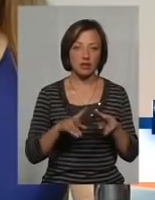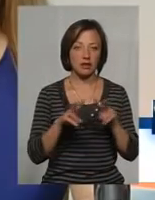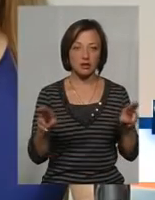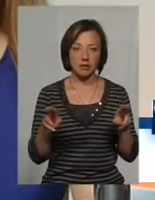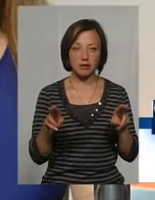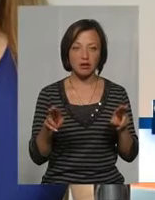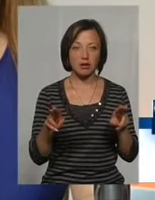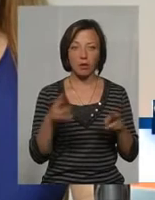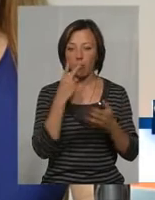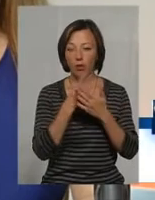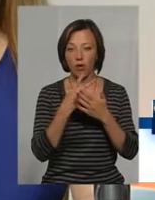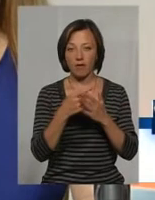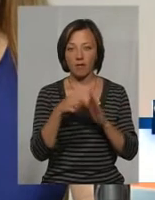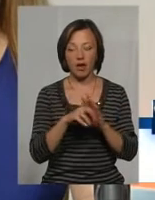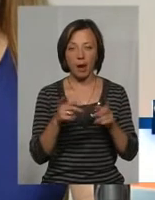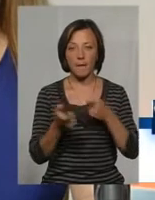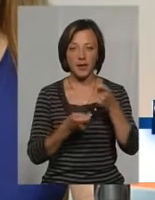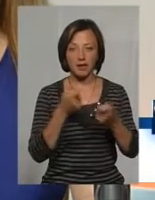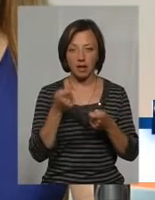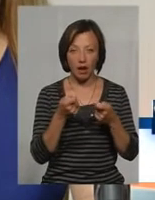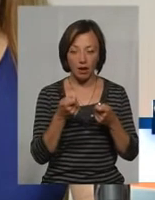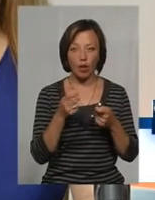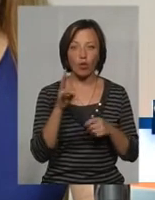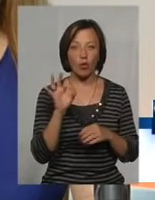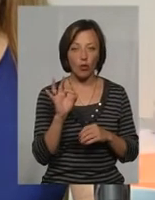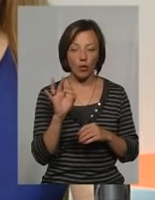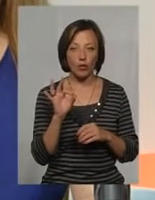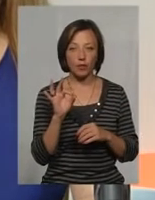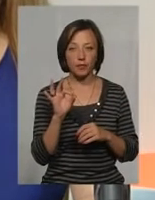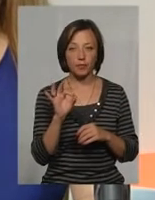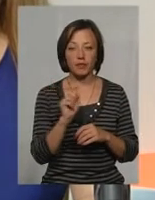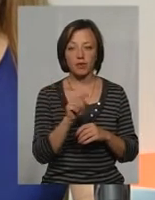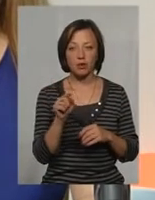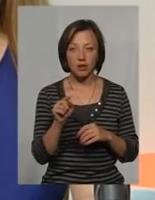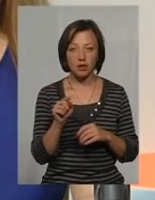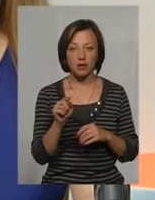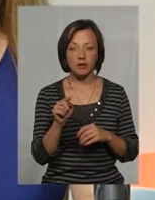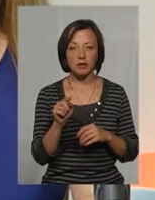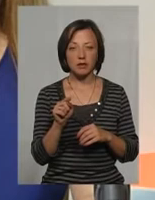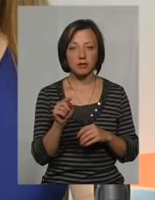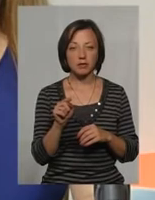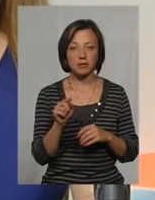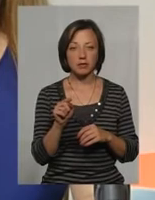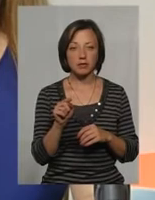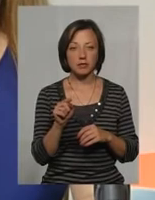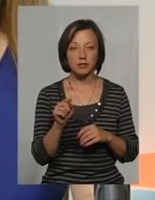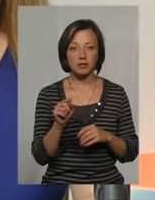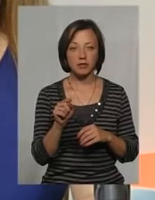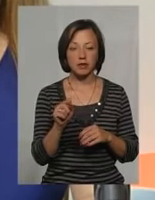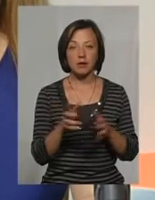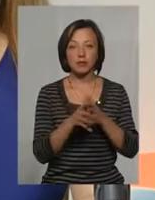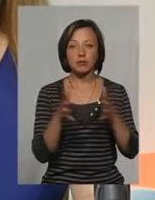саме по клінічним проявам, як і бактеріальні, але вони преобладають в